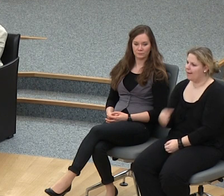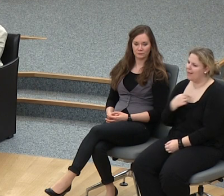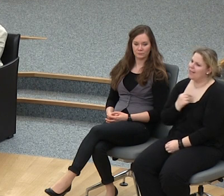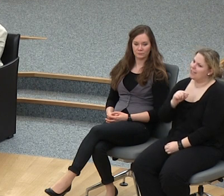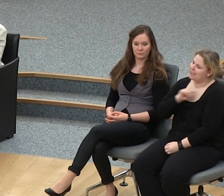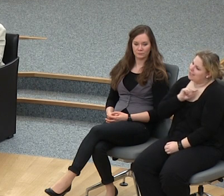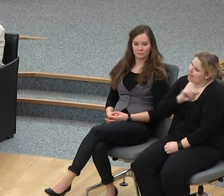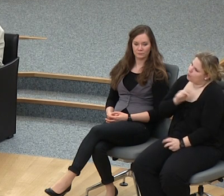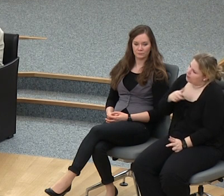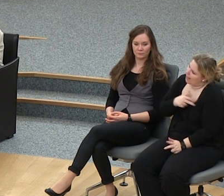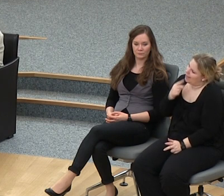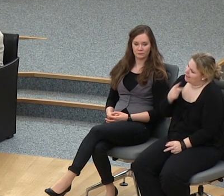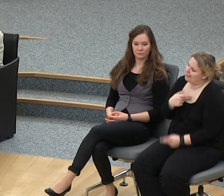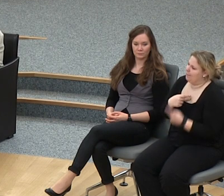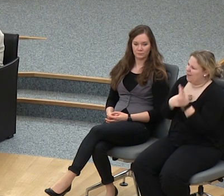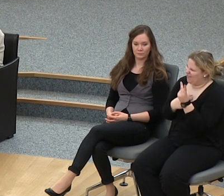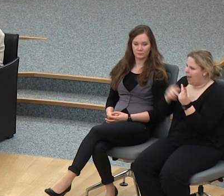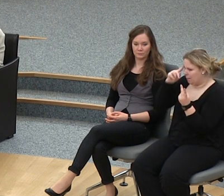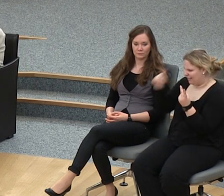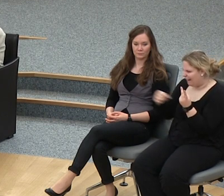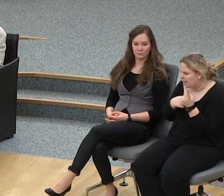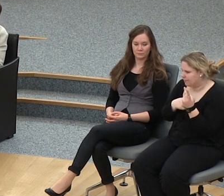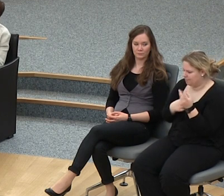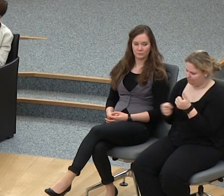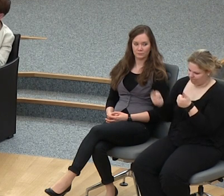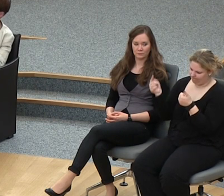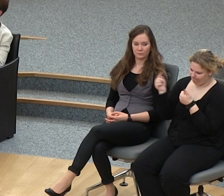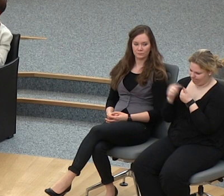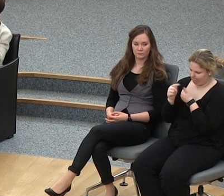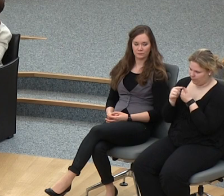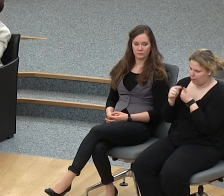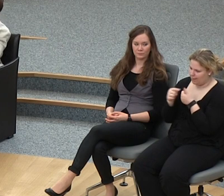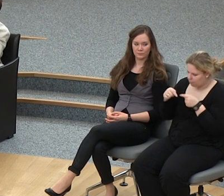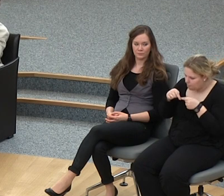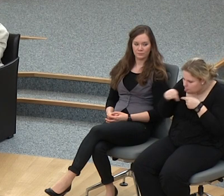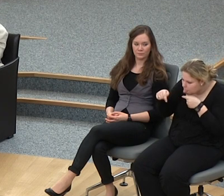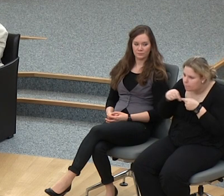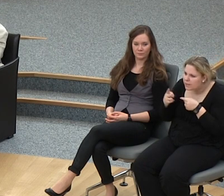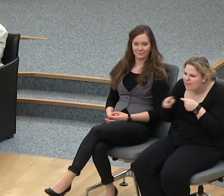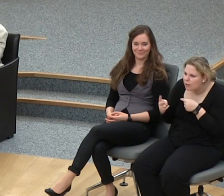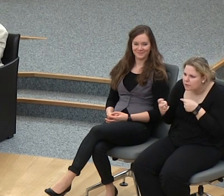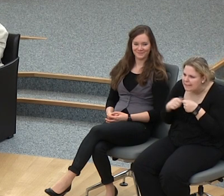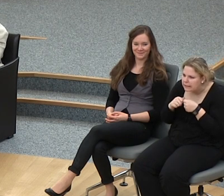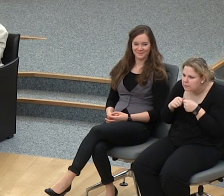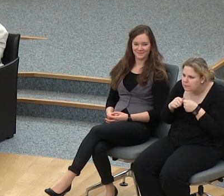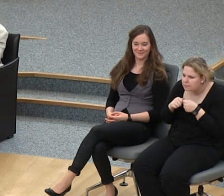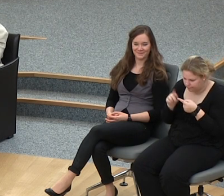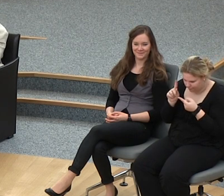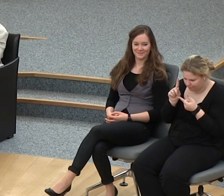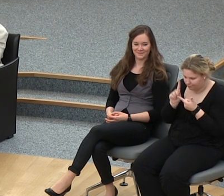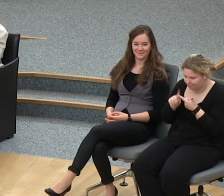in zwei Punkten meine Bedenken. Einmal ist das nicht mehr lange hin. Und zum anderen ist für mich